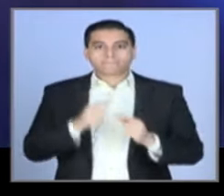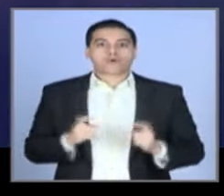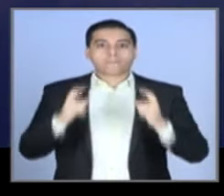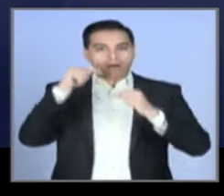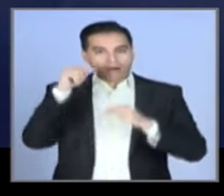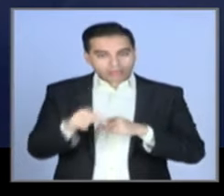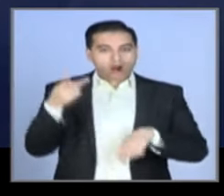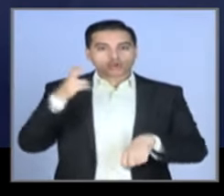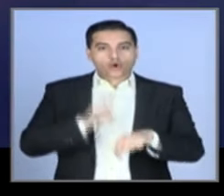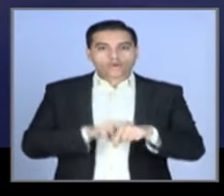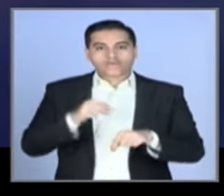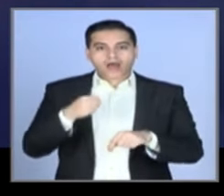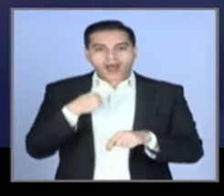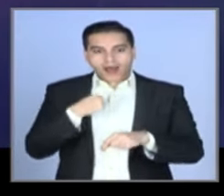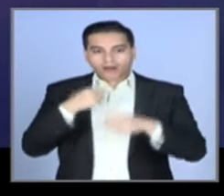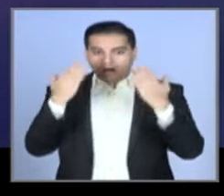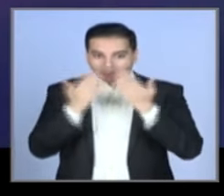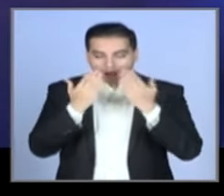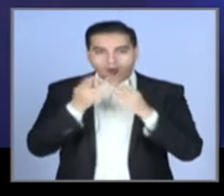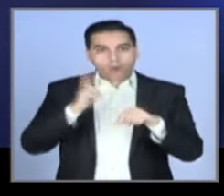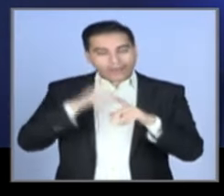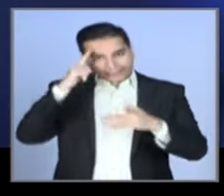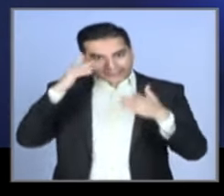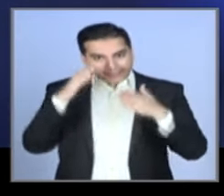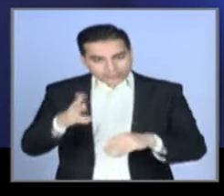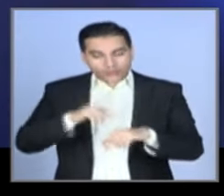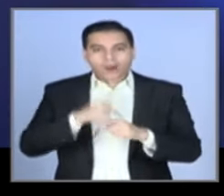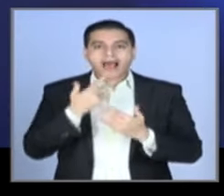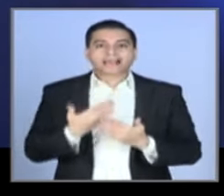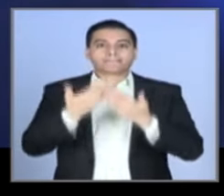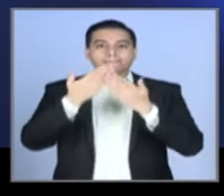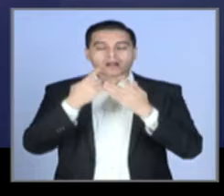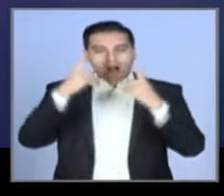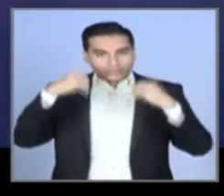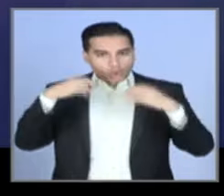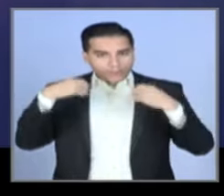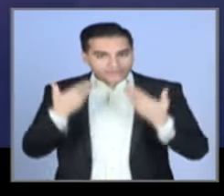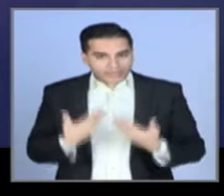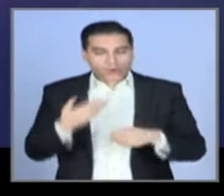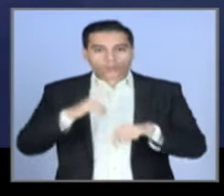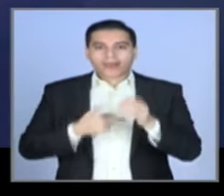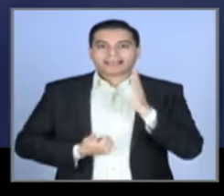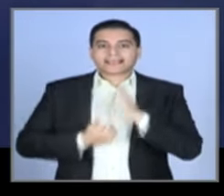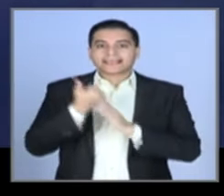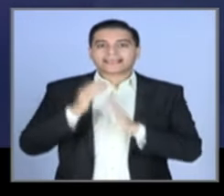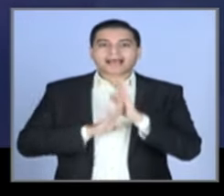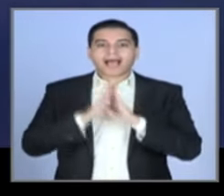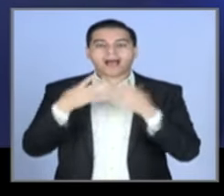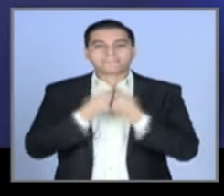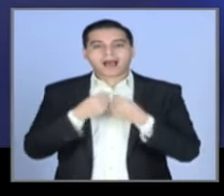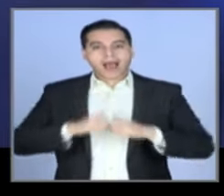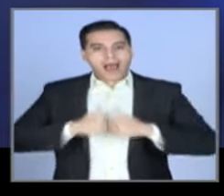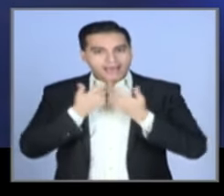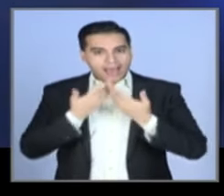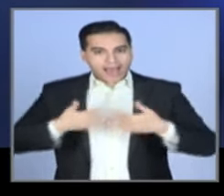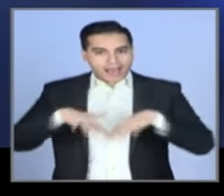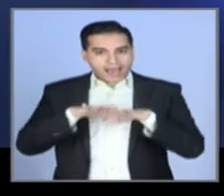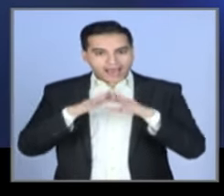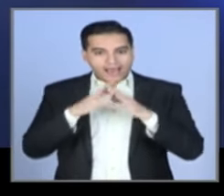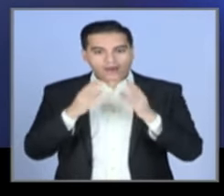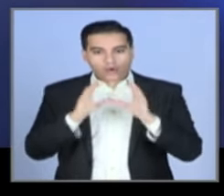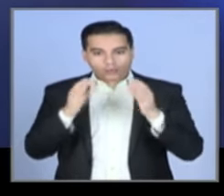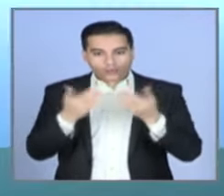النهاردة وبالقراءة والتركيز، وأتمنى من الله التوفيق والنجاح لمجموعة الحياة ونحصل